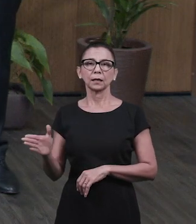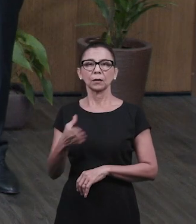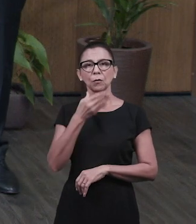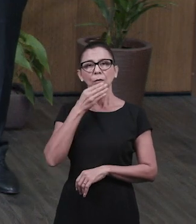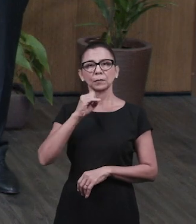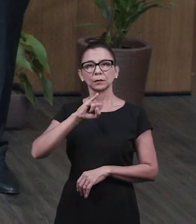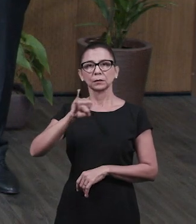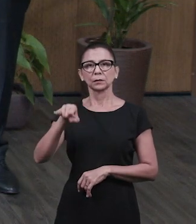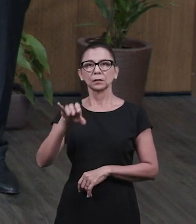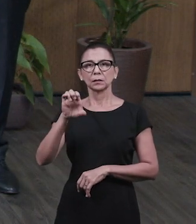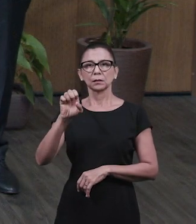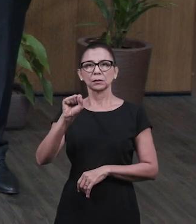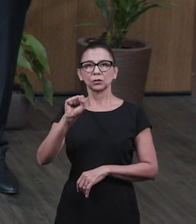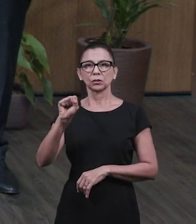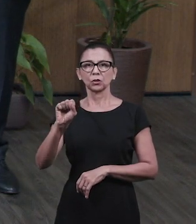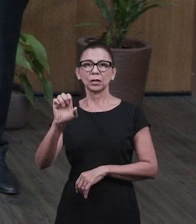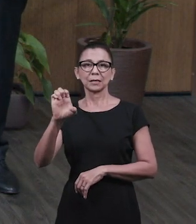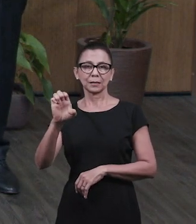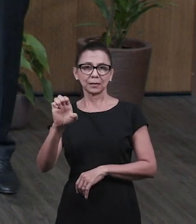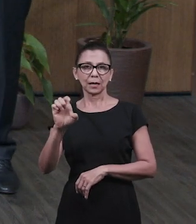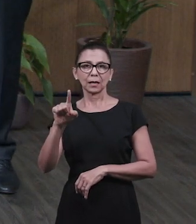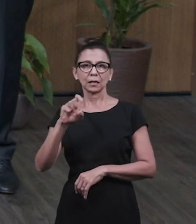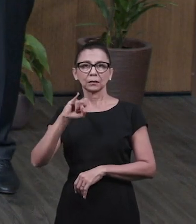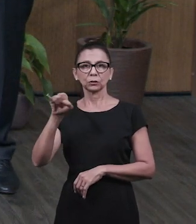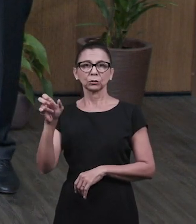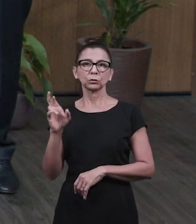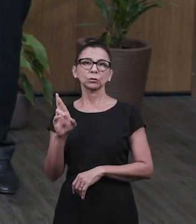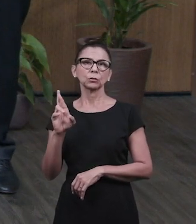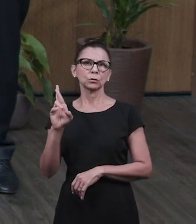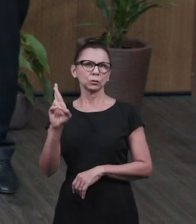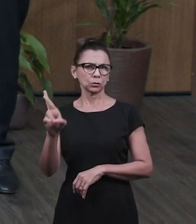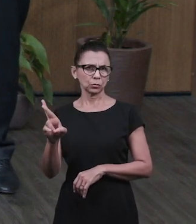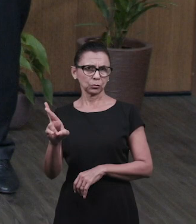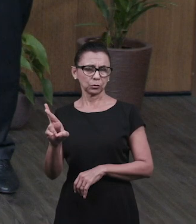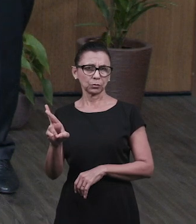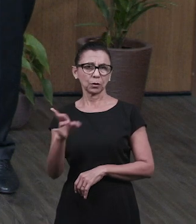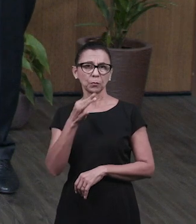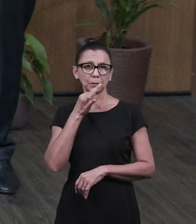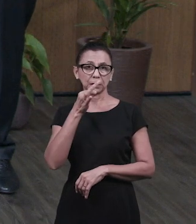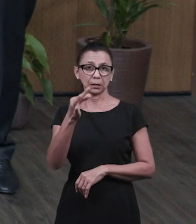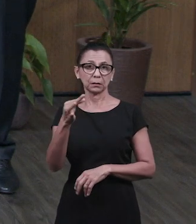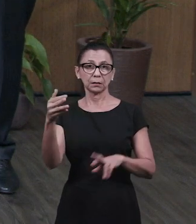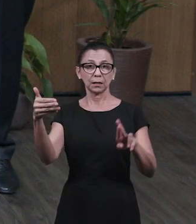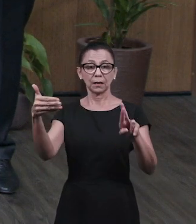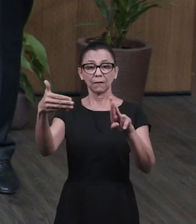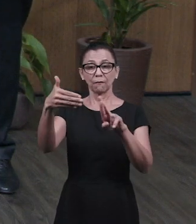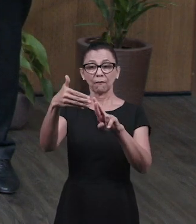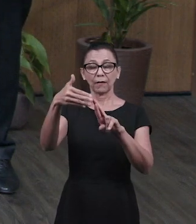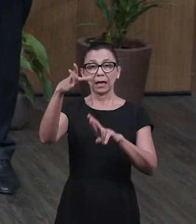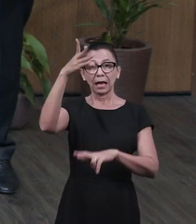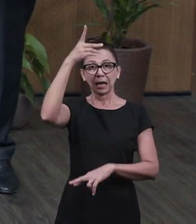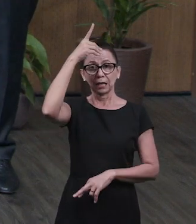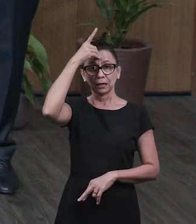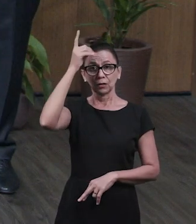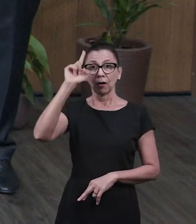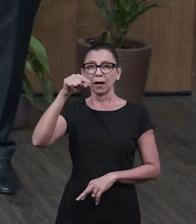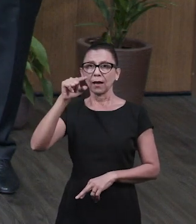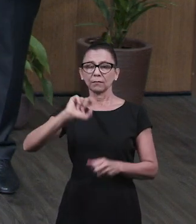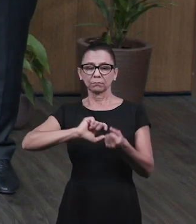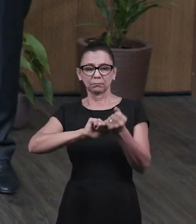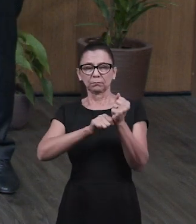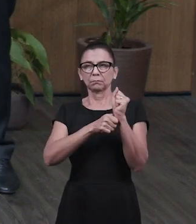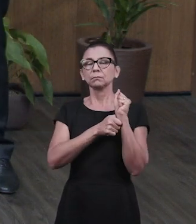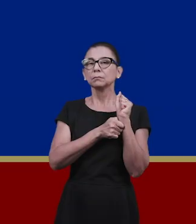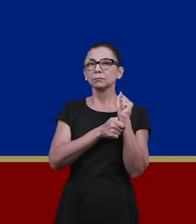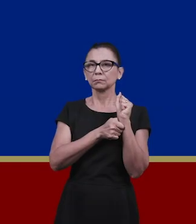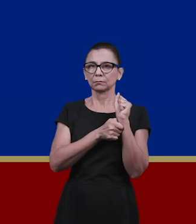Souza Júnior, qui d'ailleurs fait référence au don spirituel comme un secret de Dieu. Il